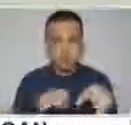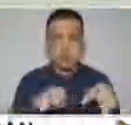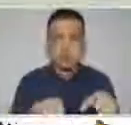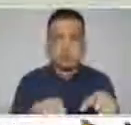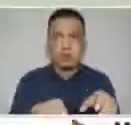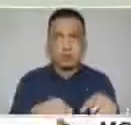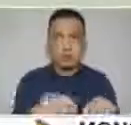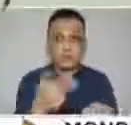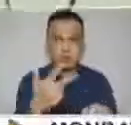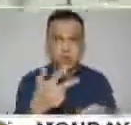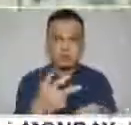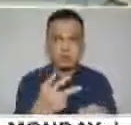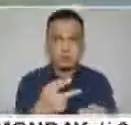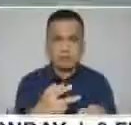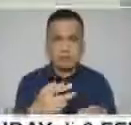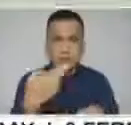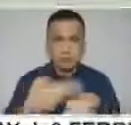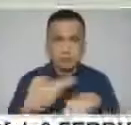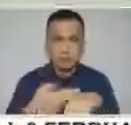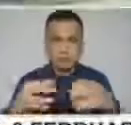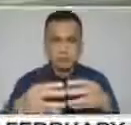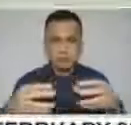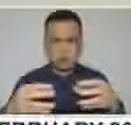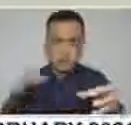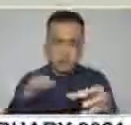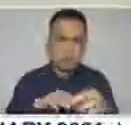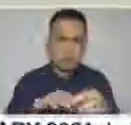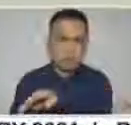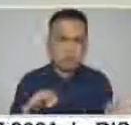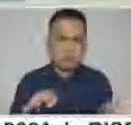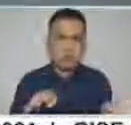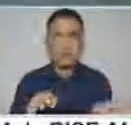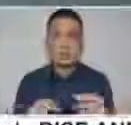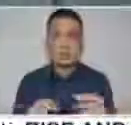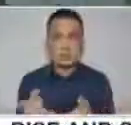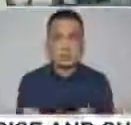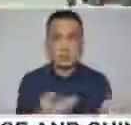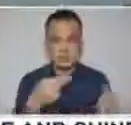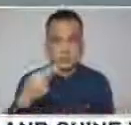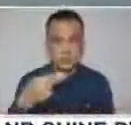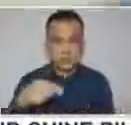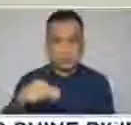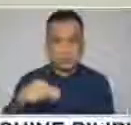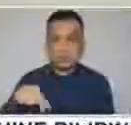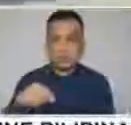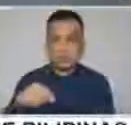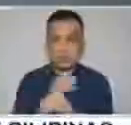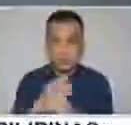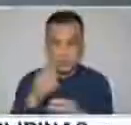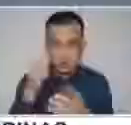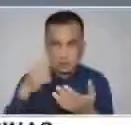at natitikitan ngayong umaga sa surprise inspection ng IAC dito sa Commonwealth Avenue.